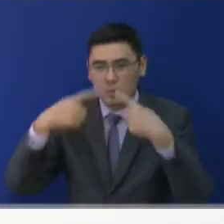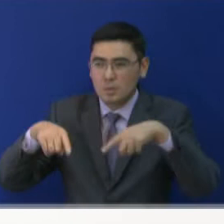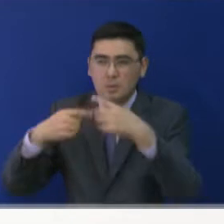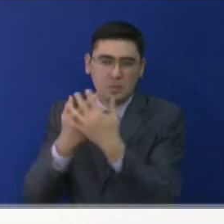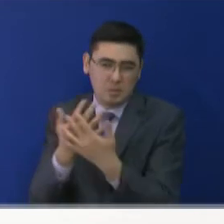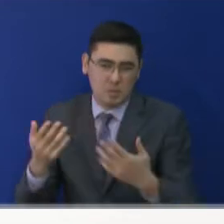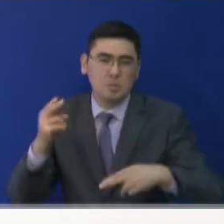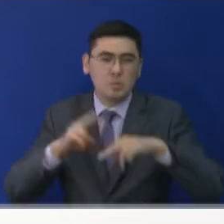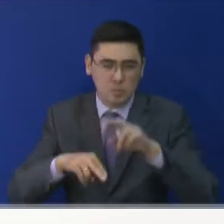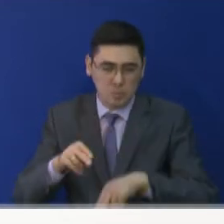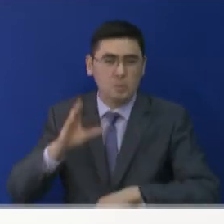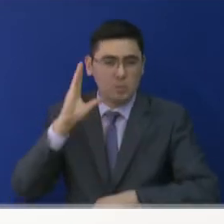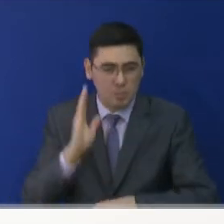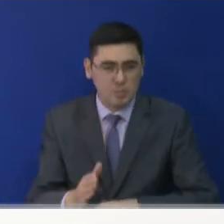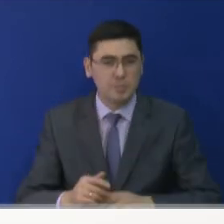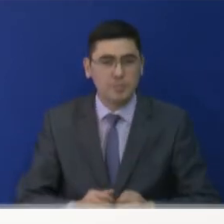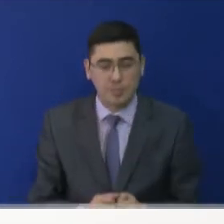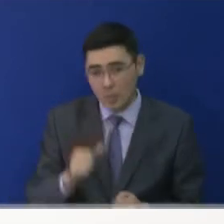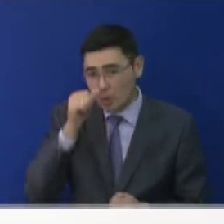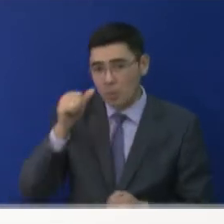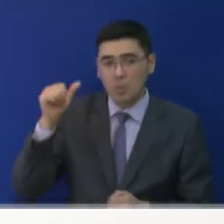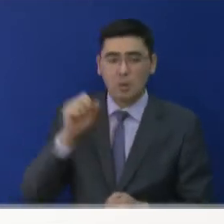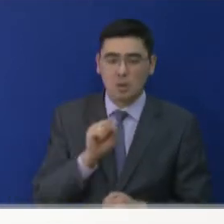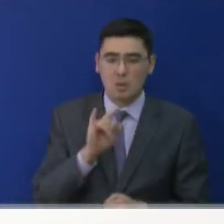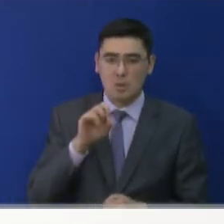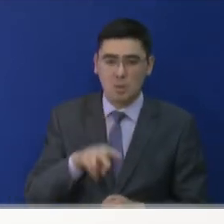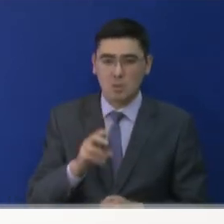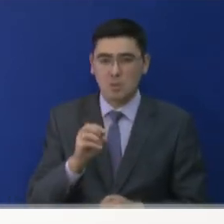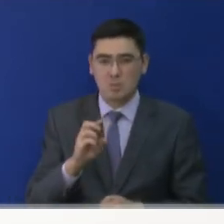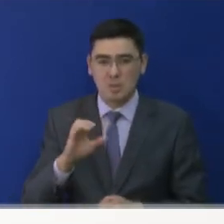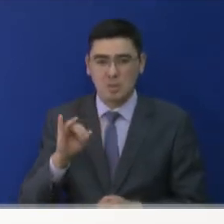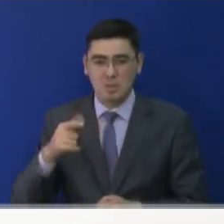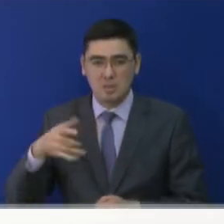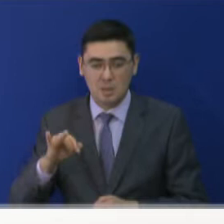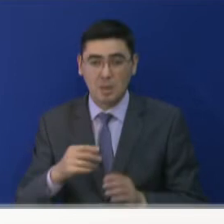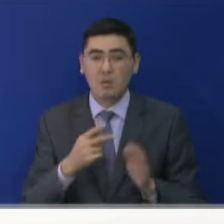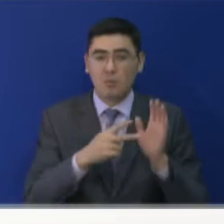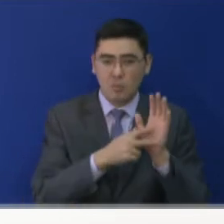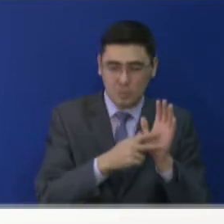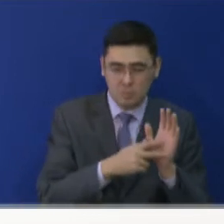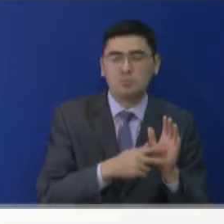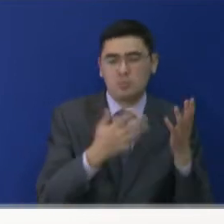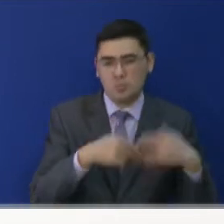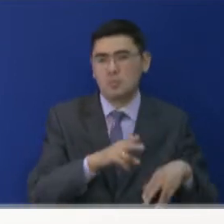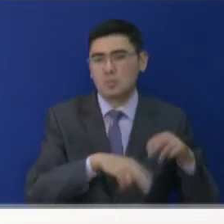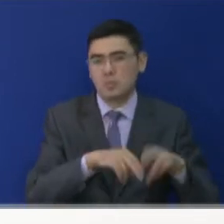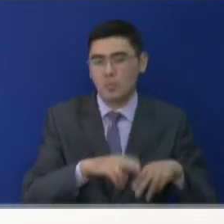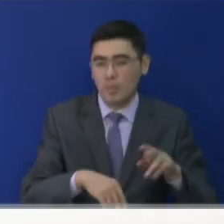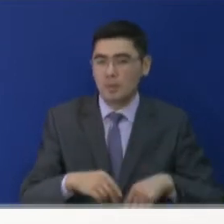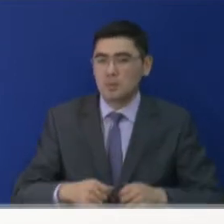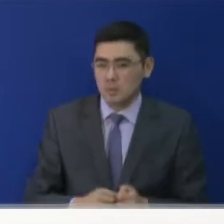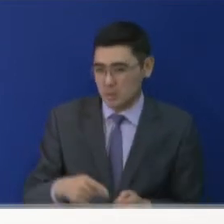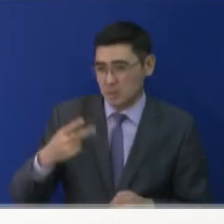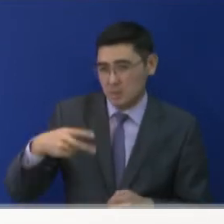ол. Өткен жылы ауыл ел бесігі бағдарламасы аясында 8 жоба іске асырылған. Биыл 20 тірек ауылда 54